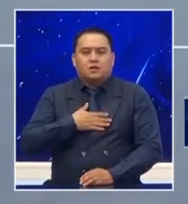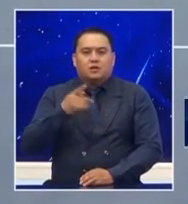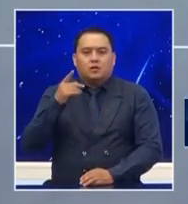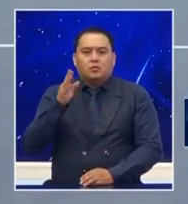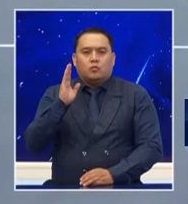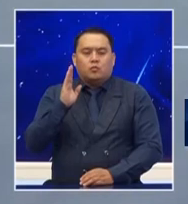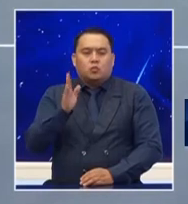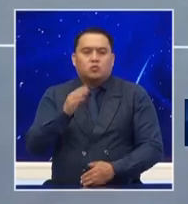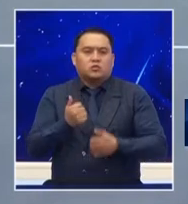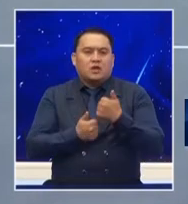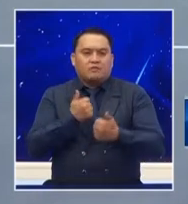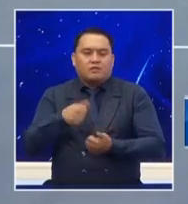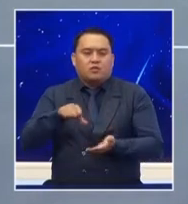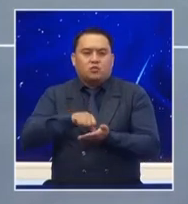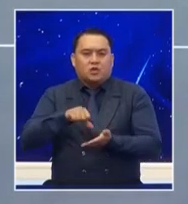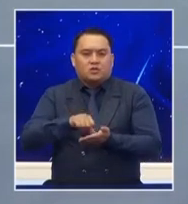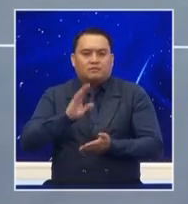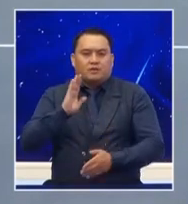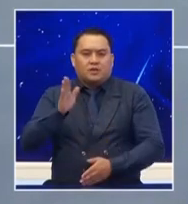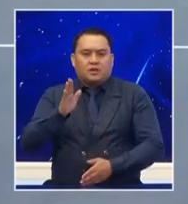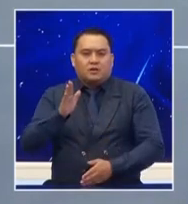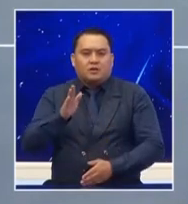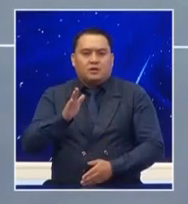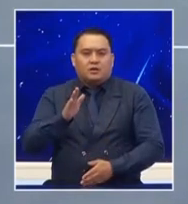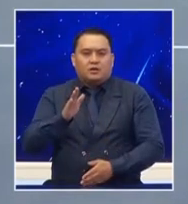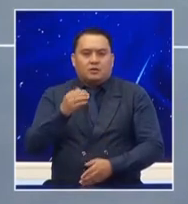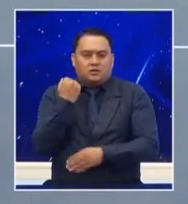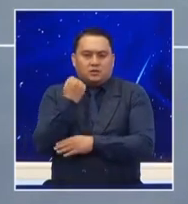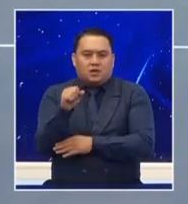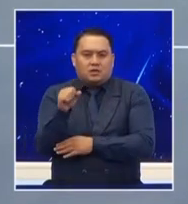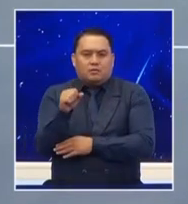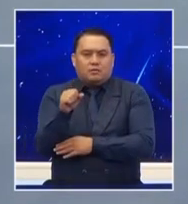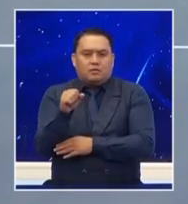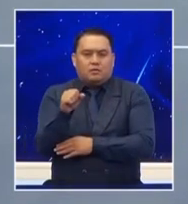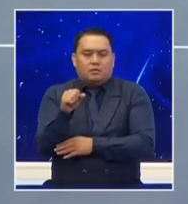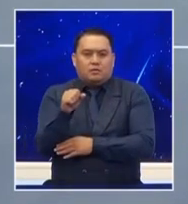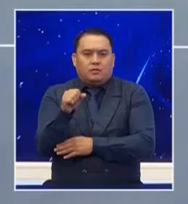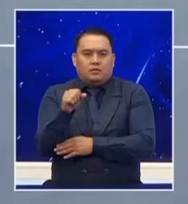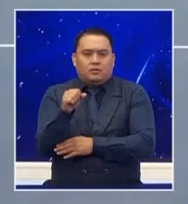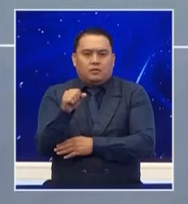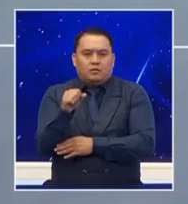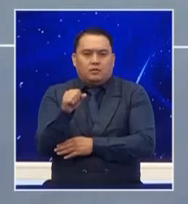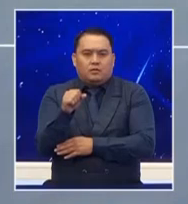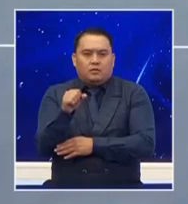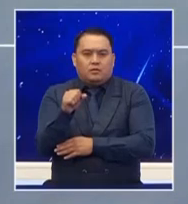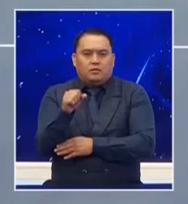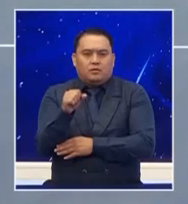на соревнованиях. В принципе, хорошие места занимал, попадал в 10-ку.